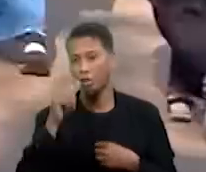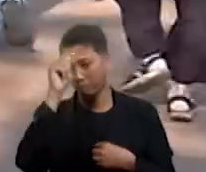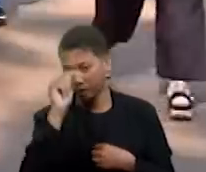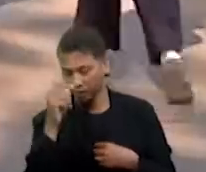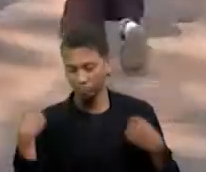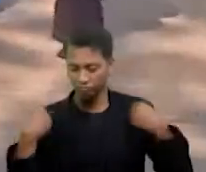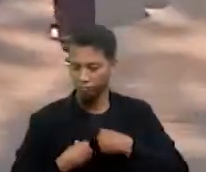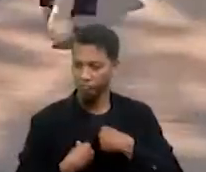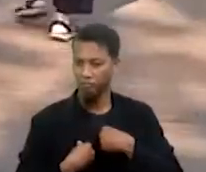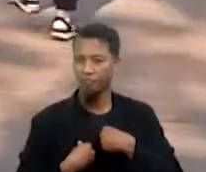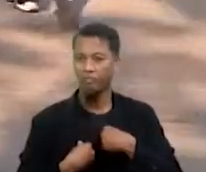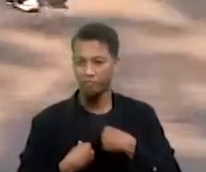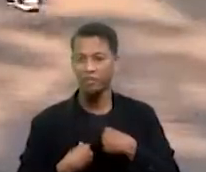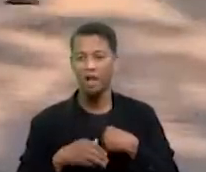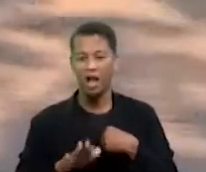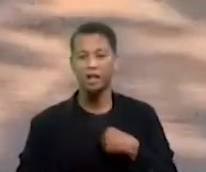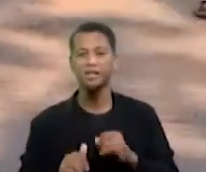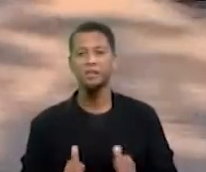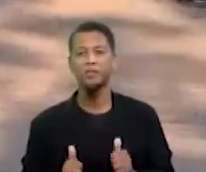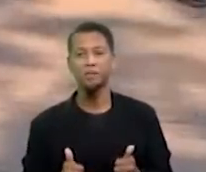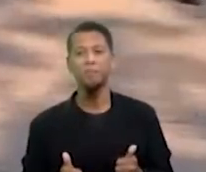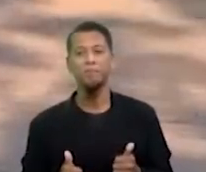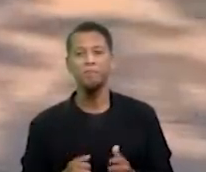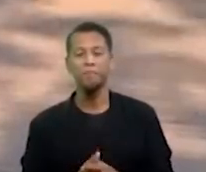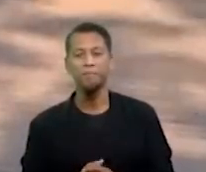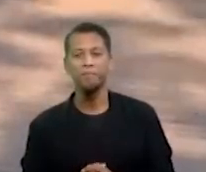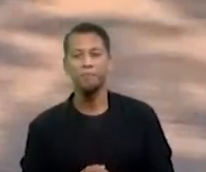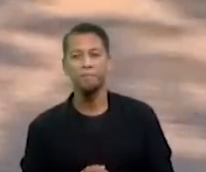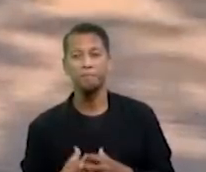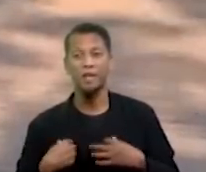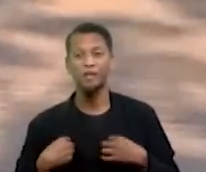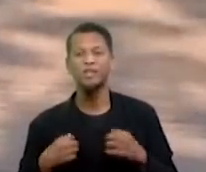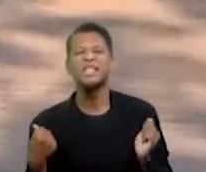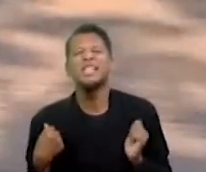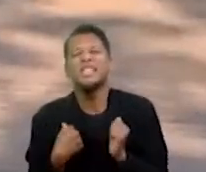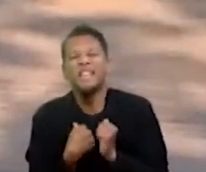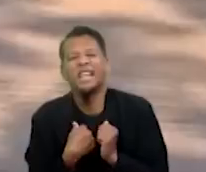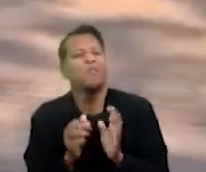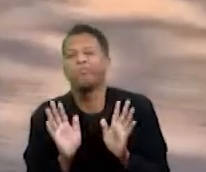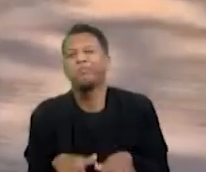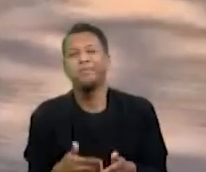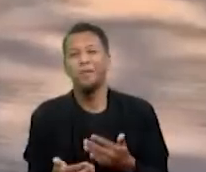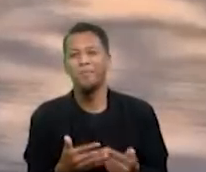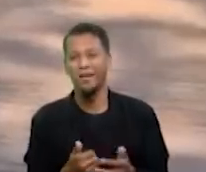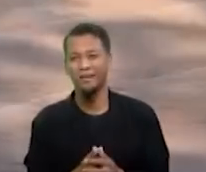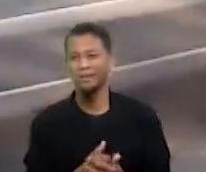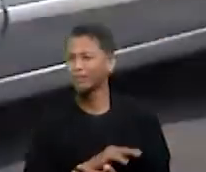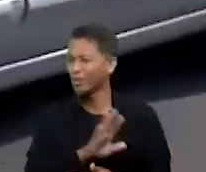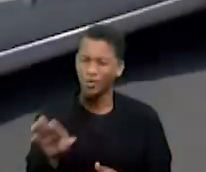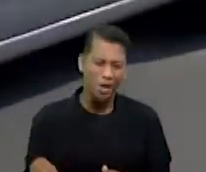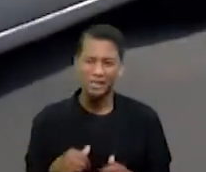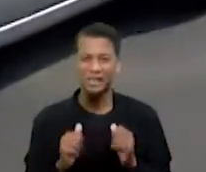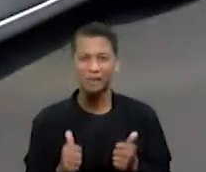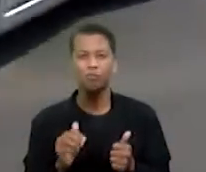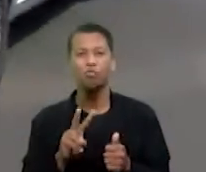maaf. Adik juga saya siapkan karena kaosnya kecil ya sih. Ya, kami sudah siap lah kira-kira 2 minggu sebelumnya.